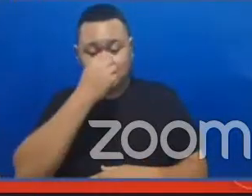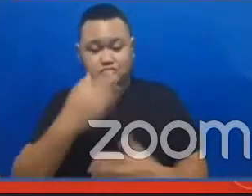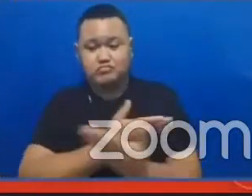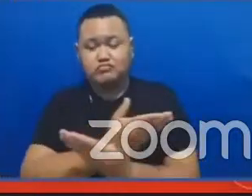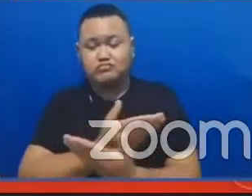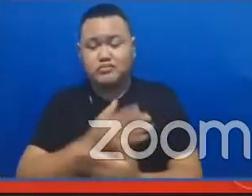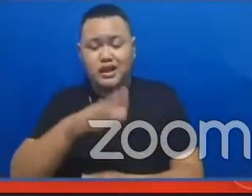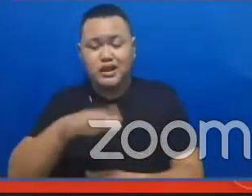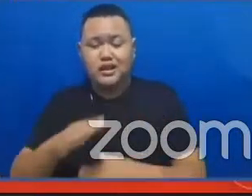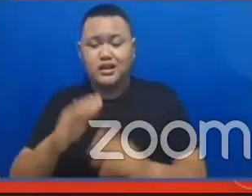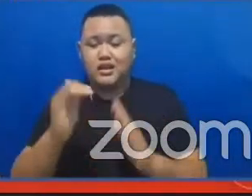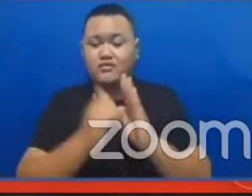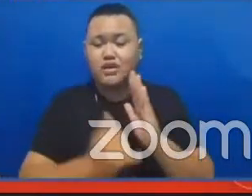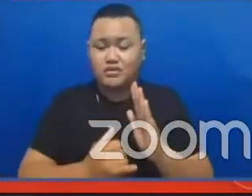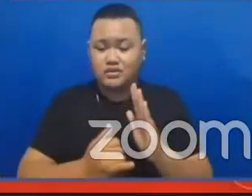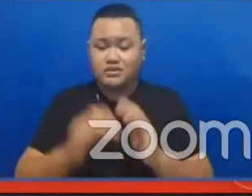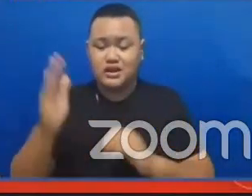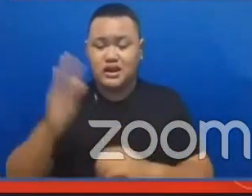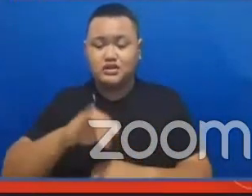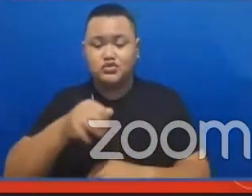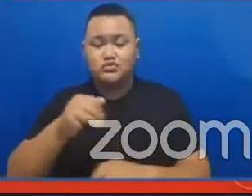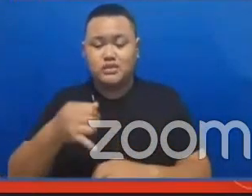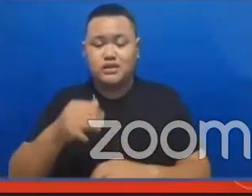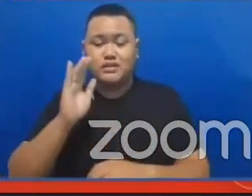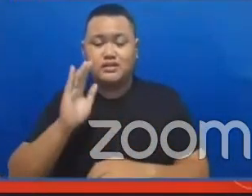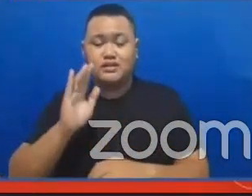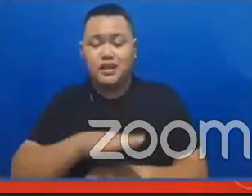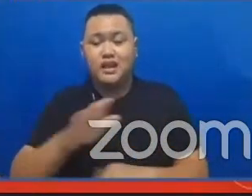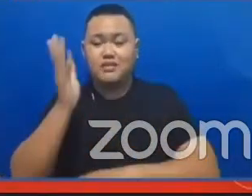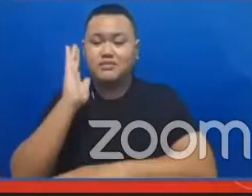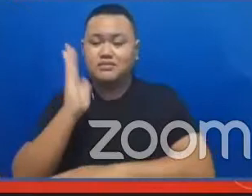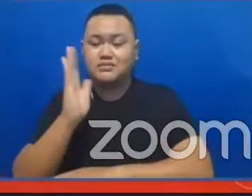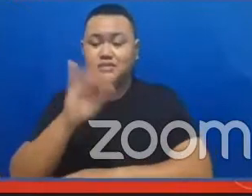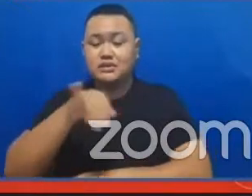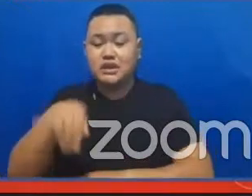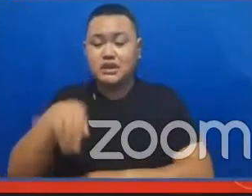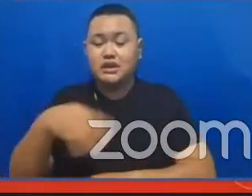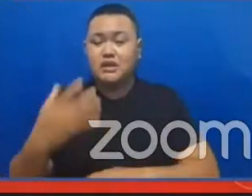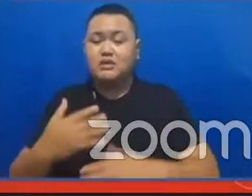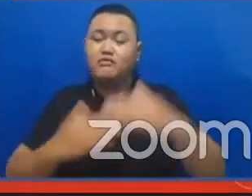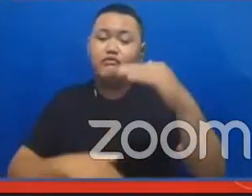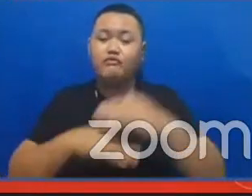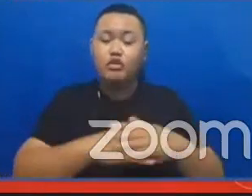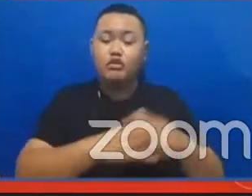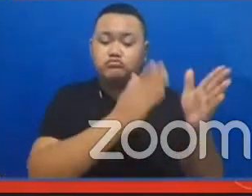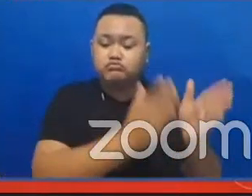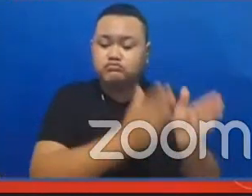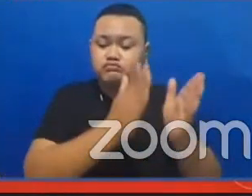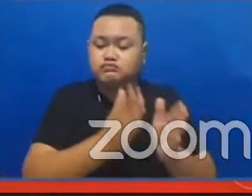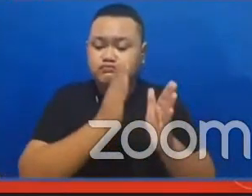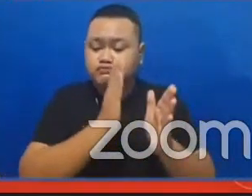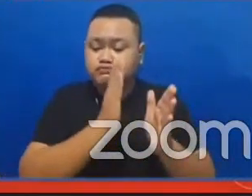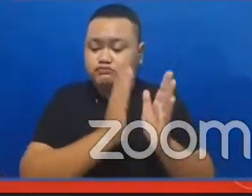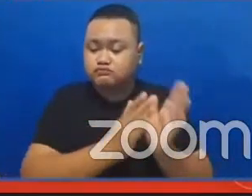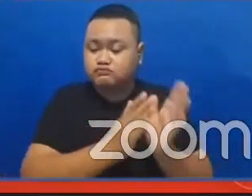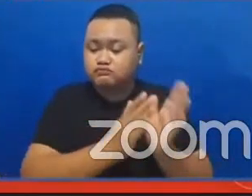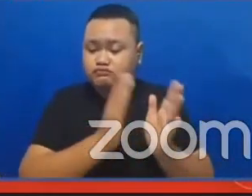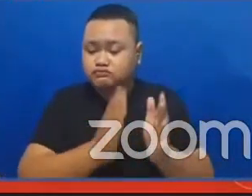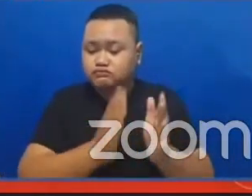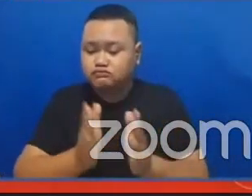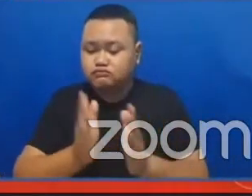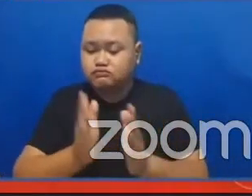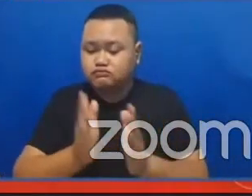mereka mengevaluasi eksperimen, hari Jumat presentasi. Jadi komplit secara runut proses-proses tadi